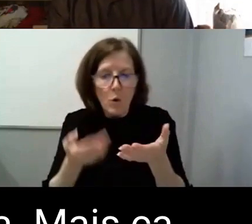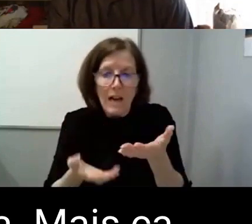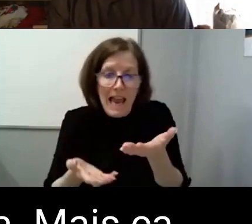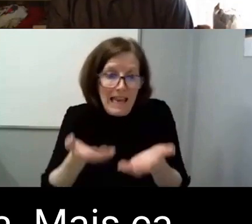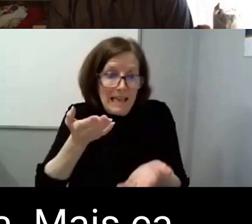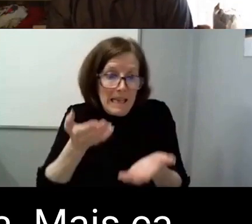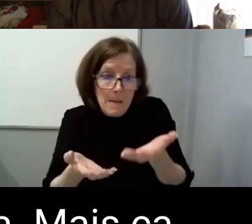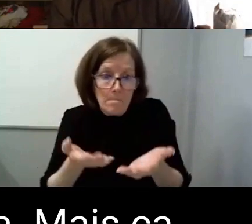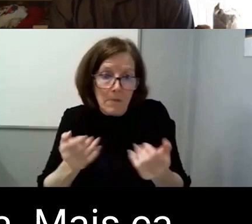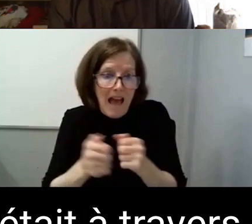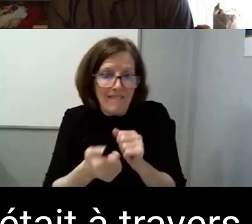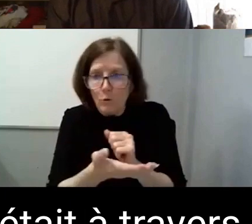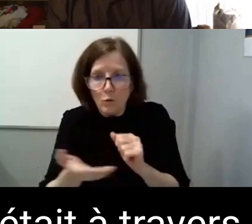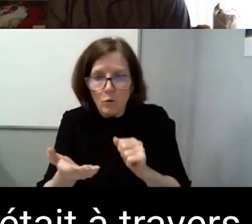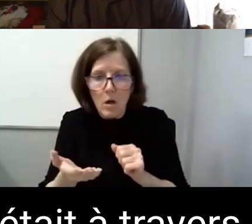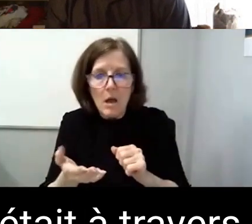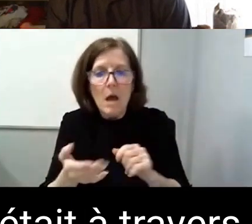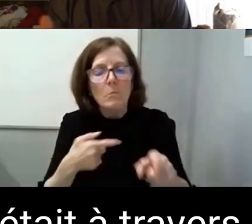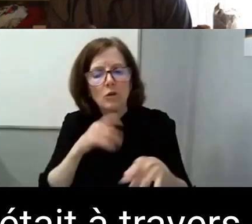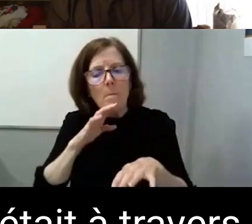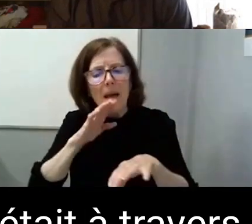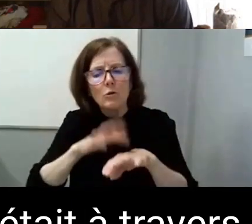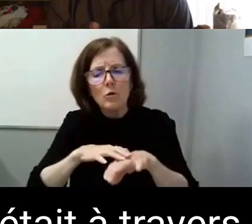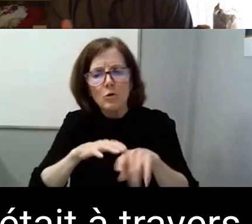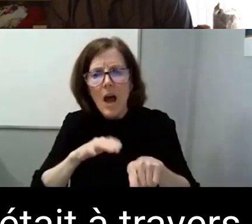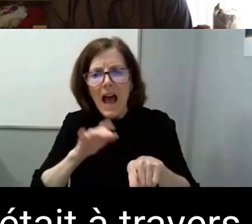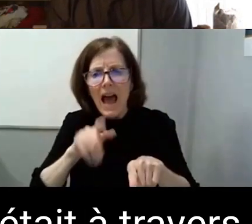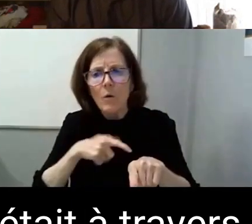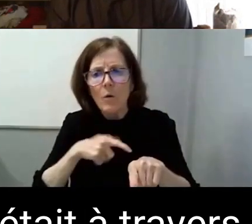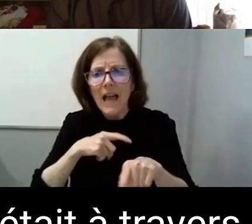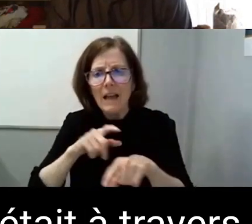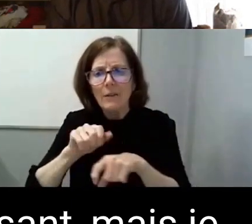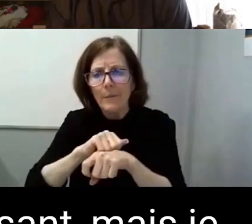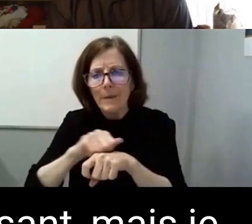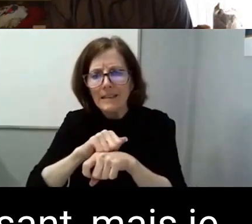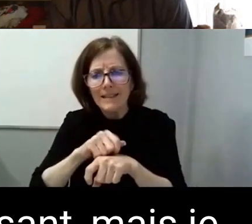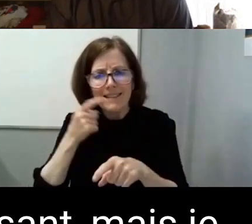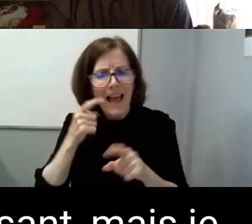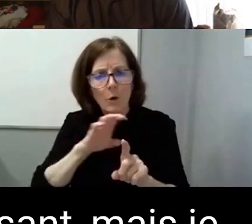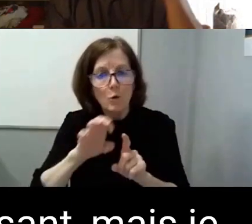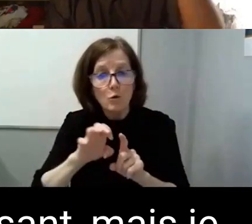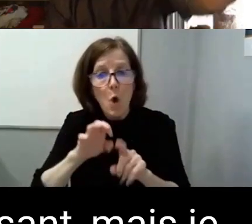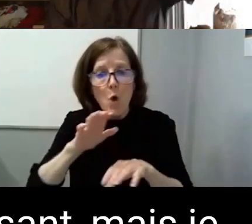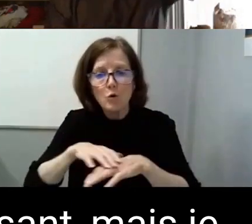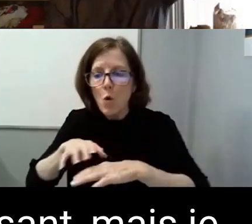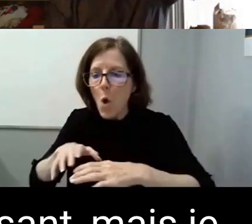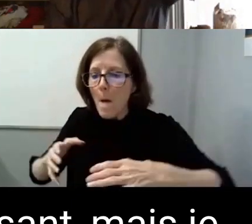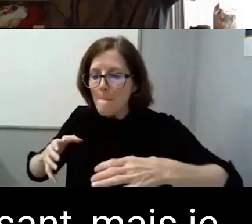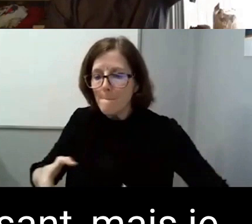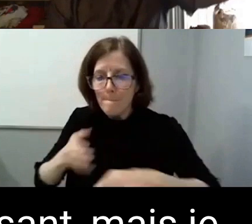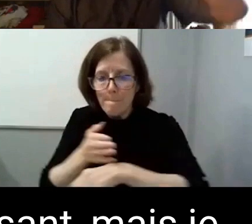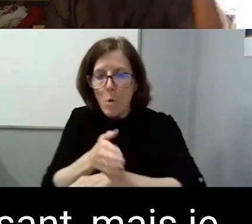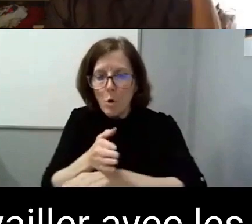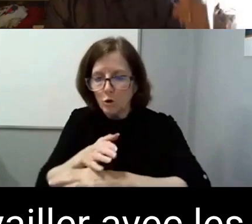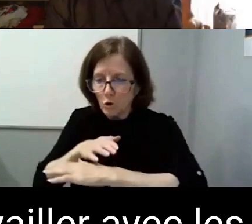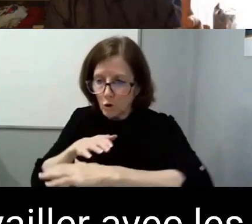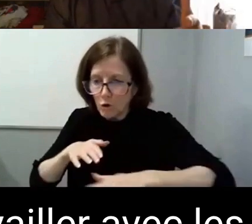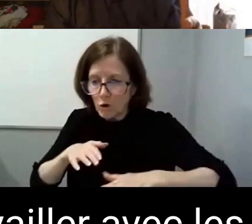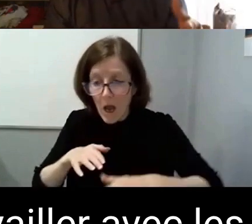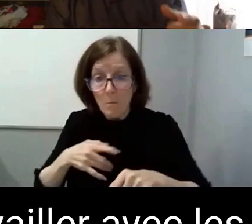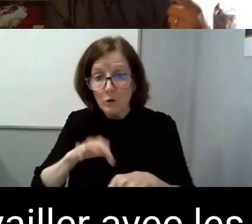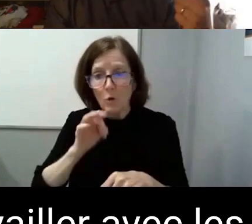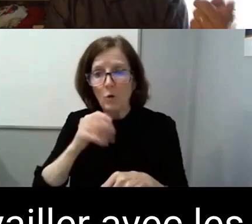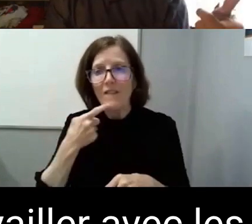Mais ça, j'en parle parce qu'il y a toute une pratique là, qui était à travers la culture sur bûche. Moi, je trouve ça intéressant, mais je trouve ça beaucoup